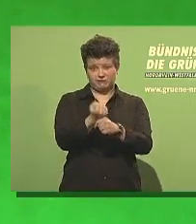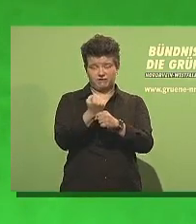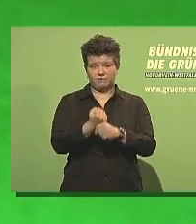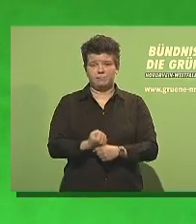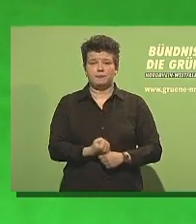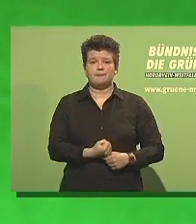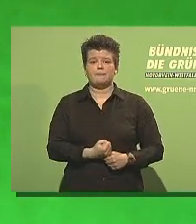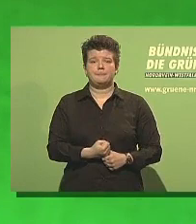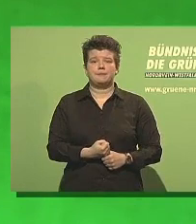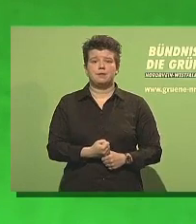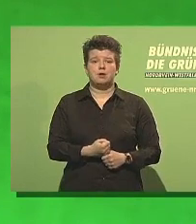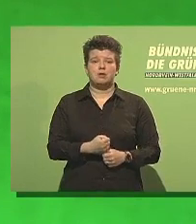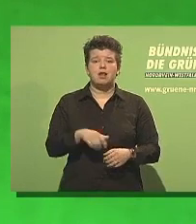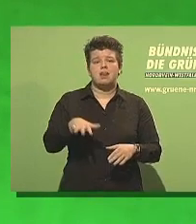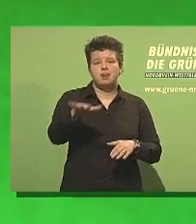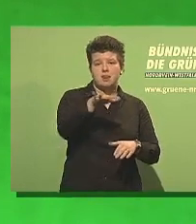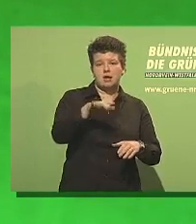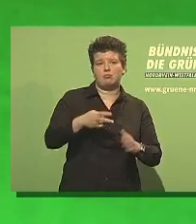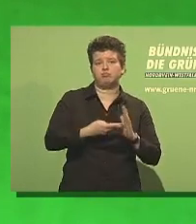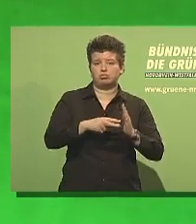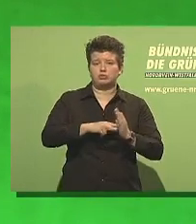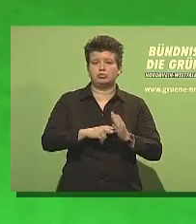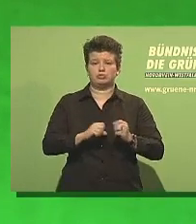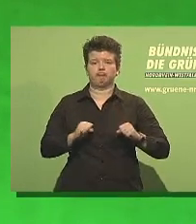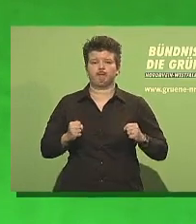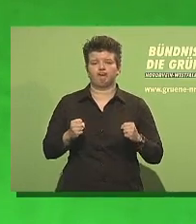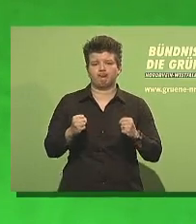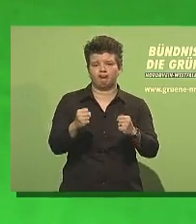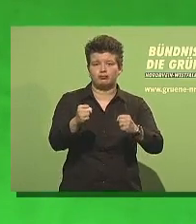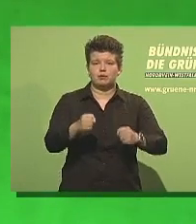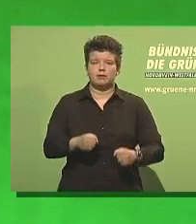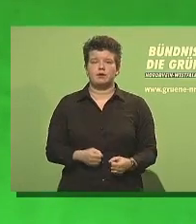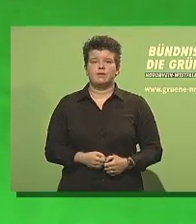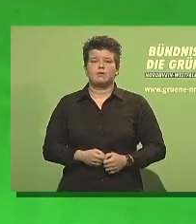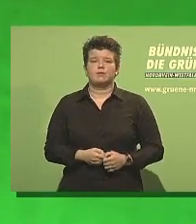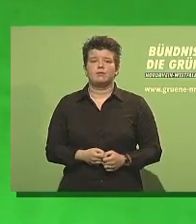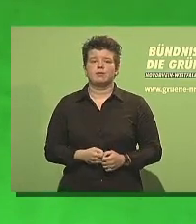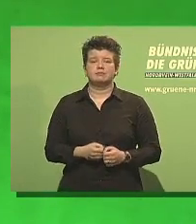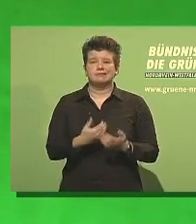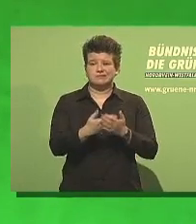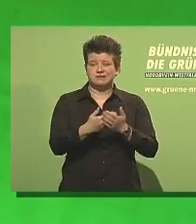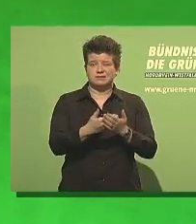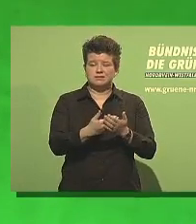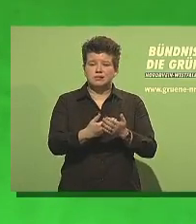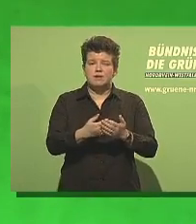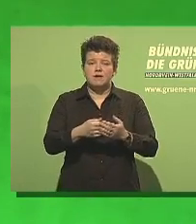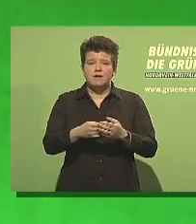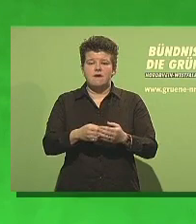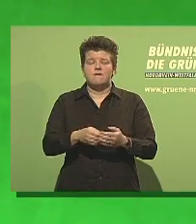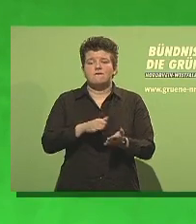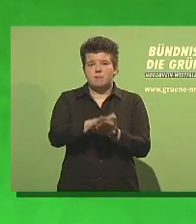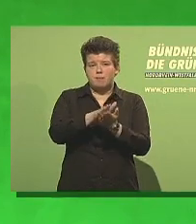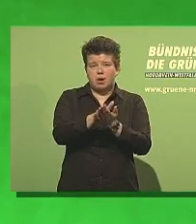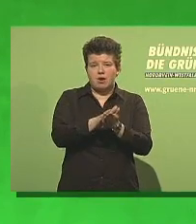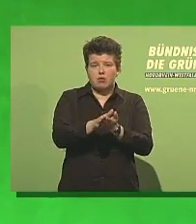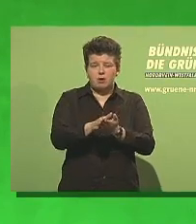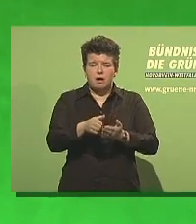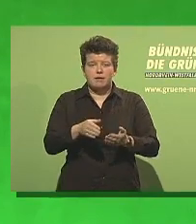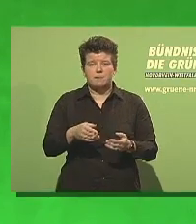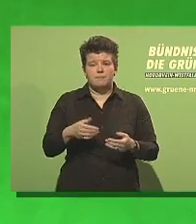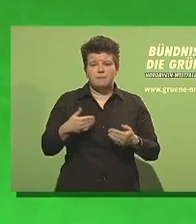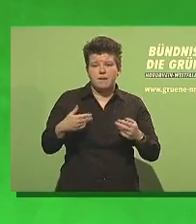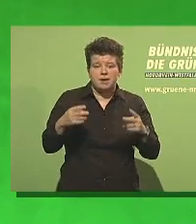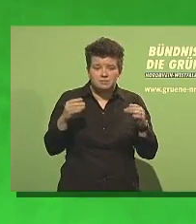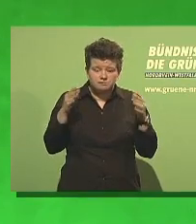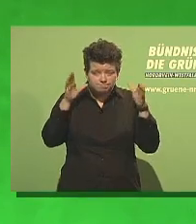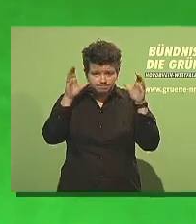Landwirtschaftspolitik vorangetrieben. Und wir haben den Verbraucherschutz, haben wir erst überhaupt in den Fokus gestellt. Im Jahre 2000 waren wir hier in